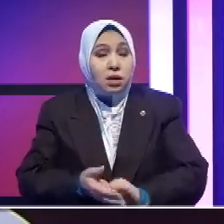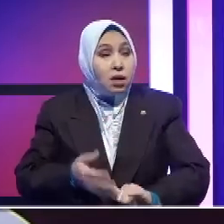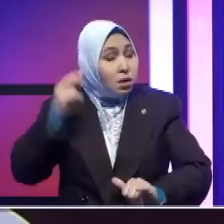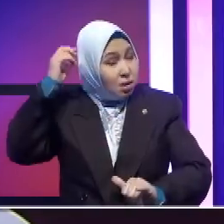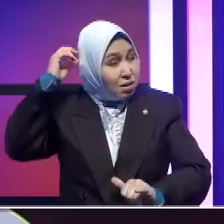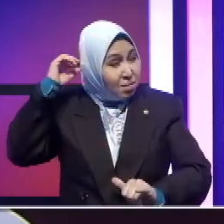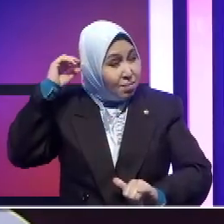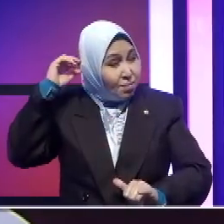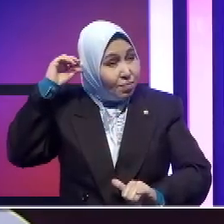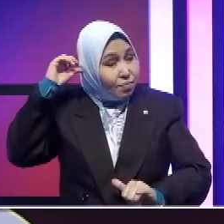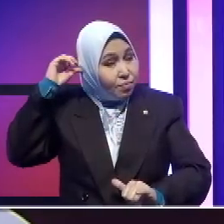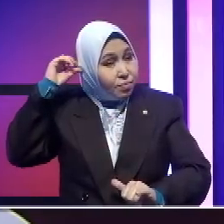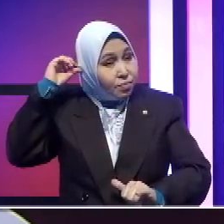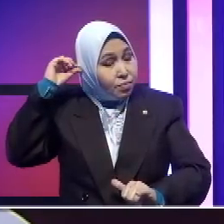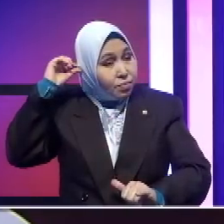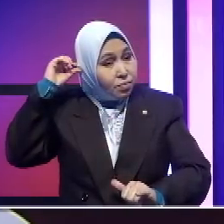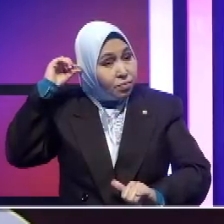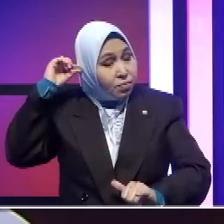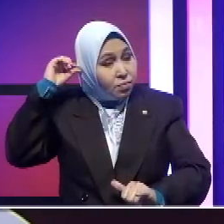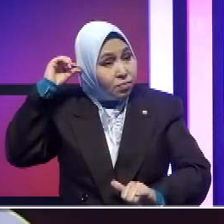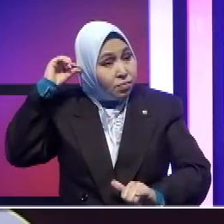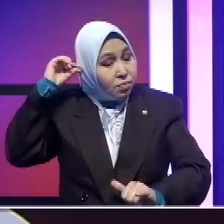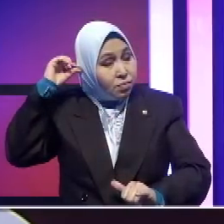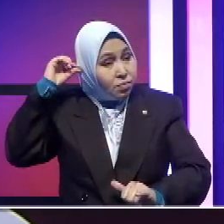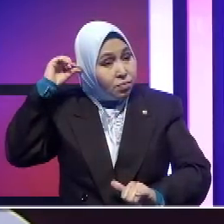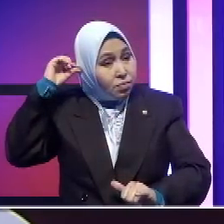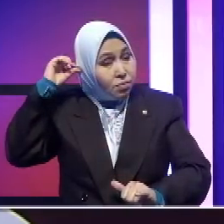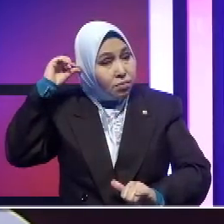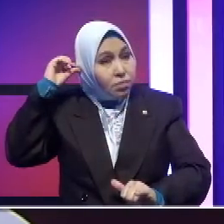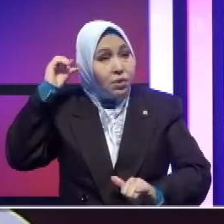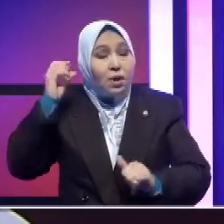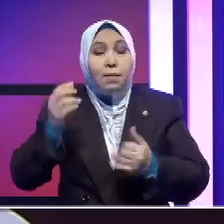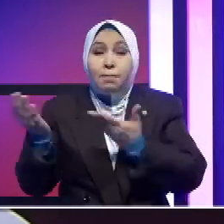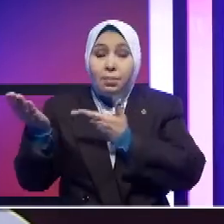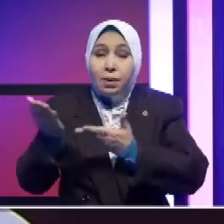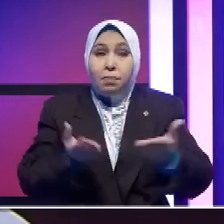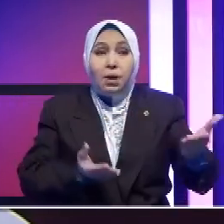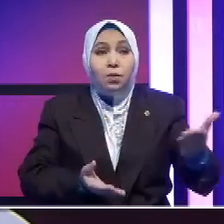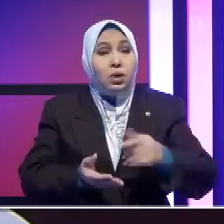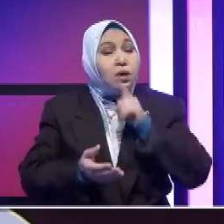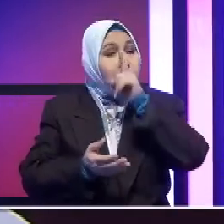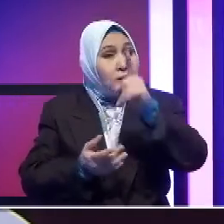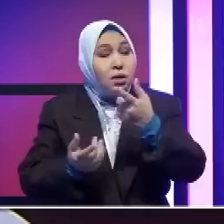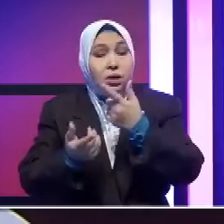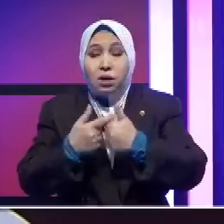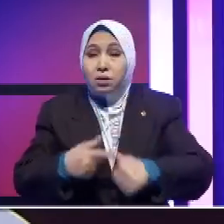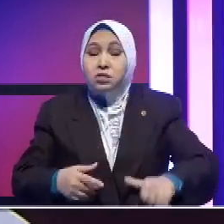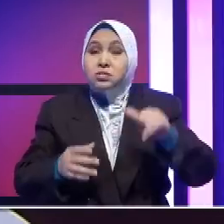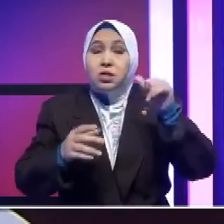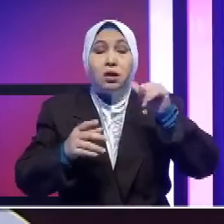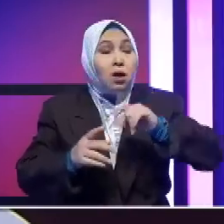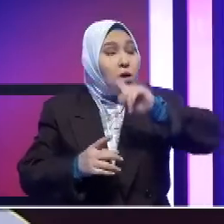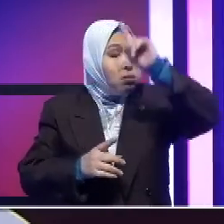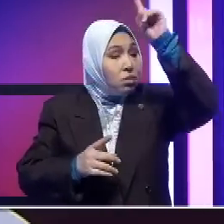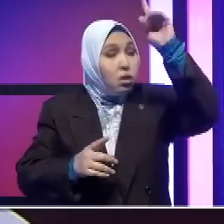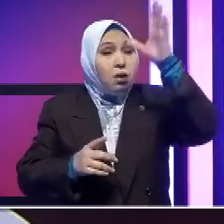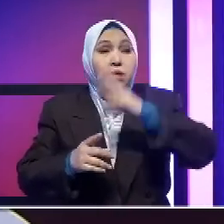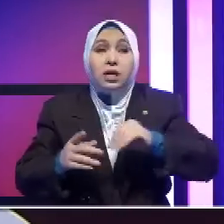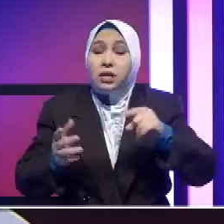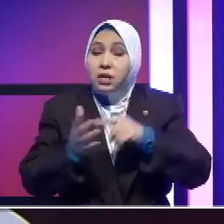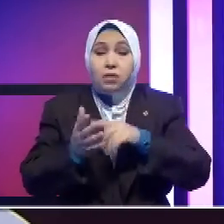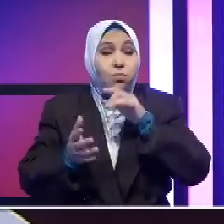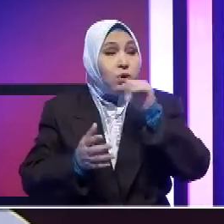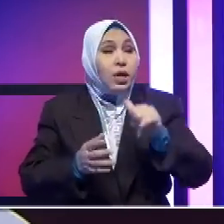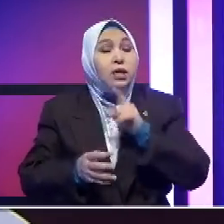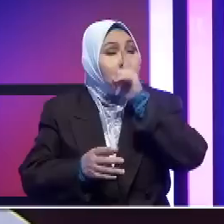ini diberikan kebenaran ya membawa kebenaran daripada sisi kami daripada sisi Allah Subhanahu Wa Taala. Ini bukan kebenaran